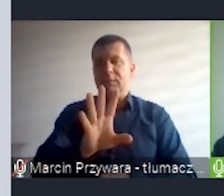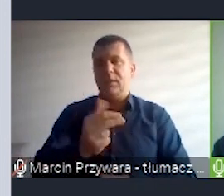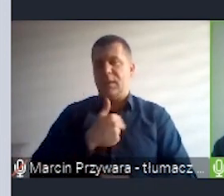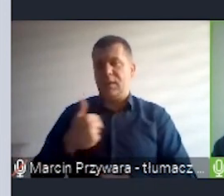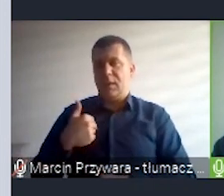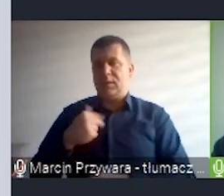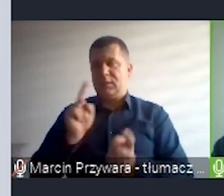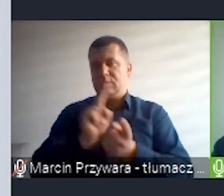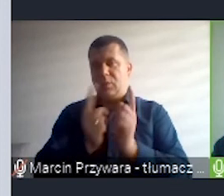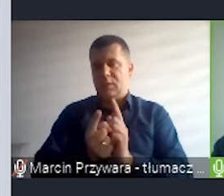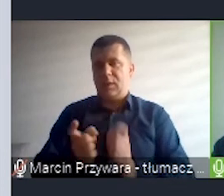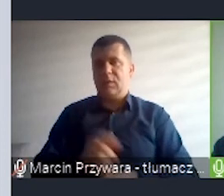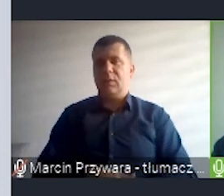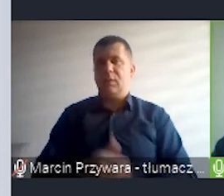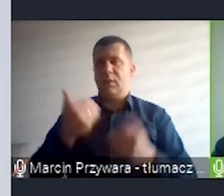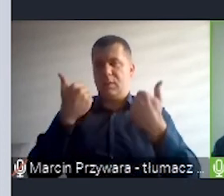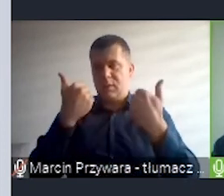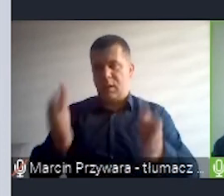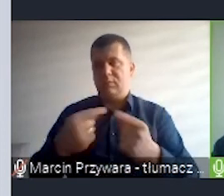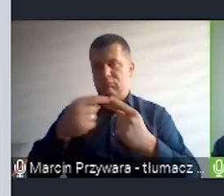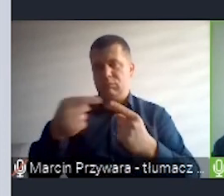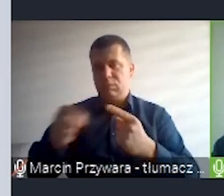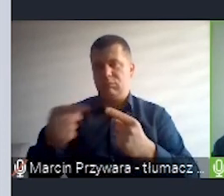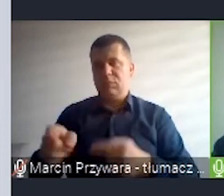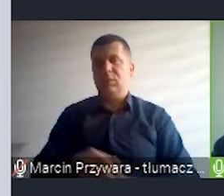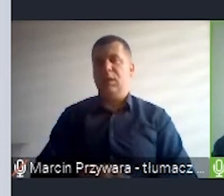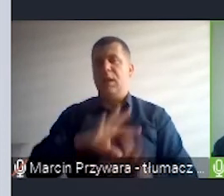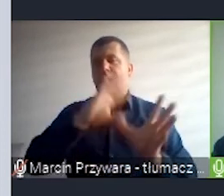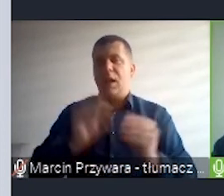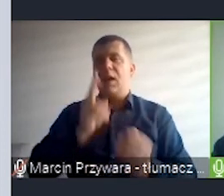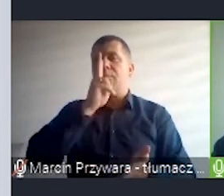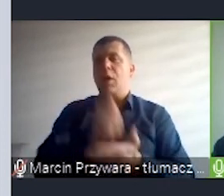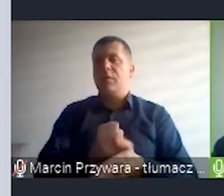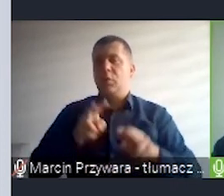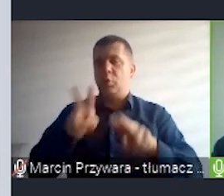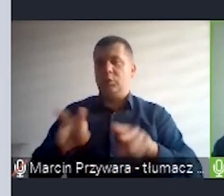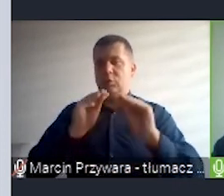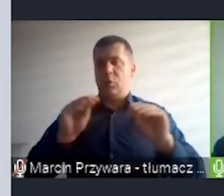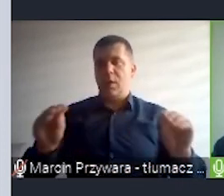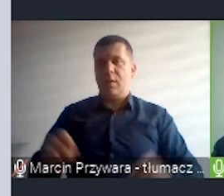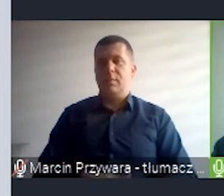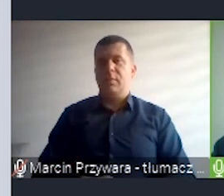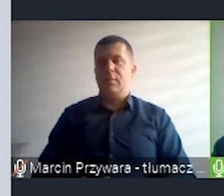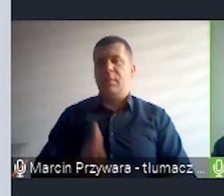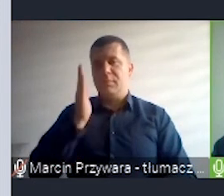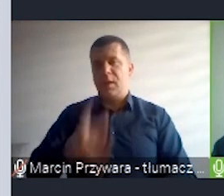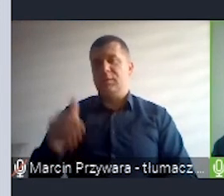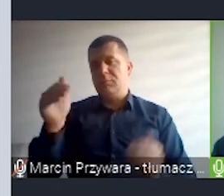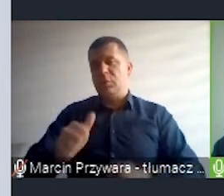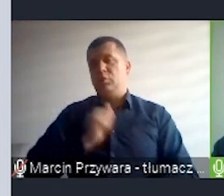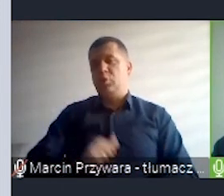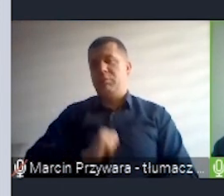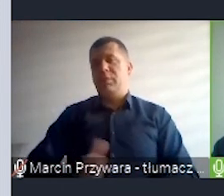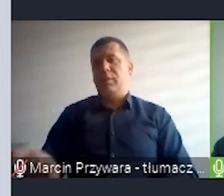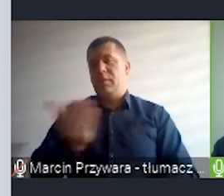naszego spotkania dostaniecie Państwo razem z potwierdzeniem udziału w szkoleniu, więc będziecie też sobie mogli tam w niej